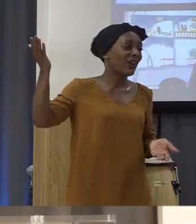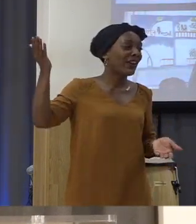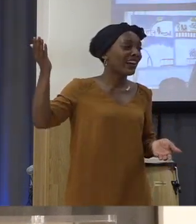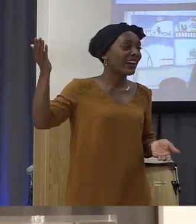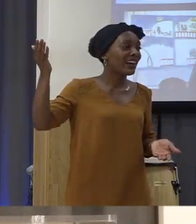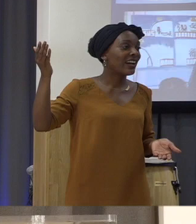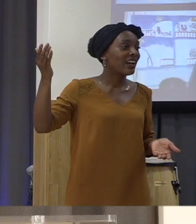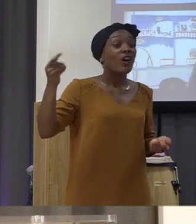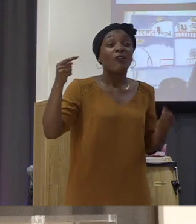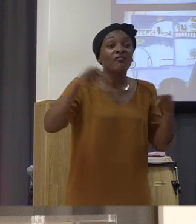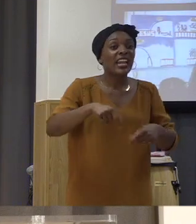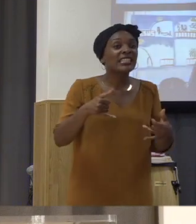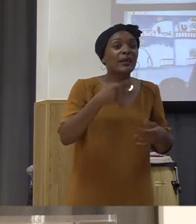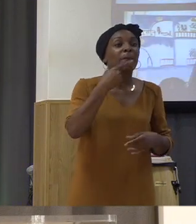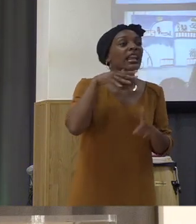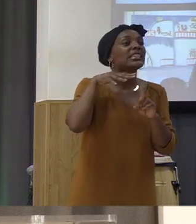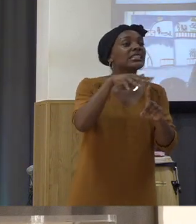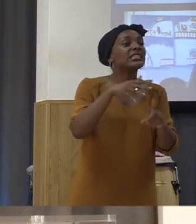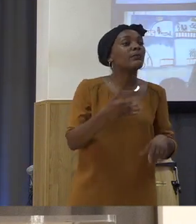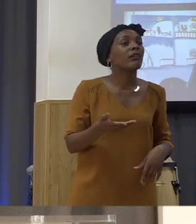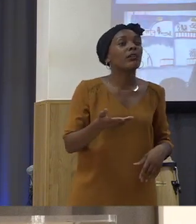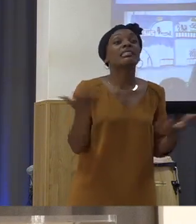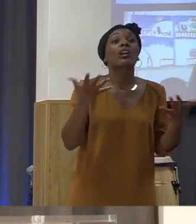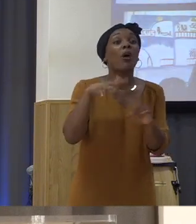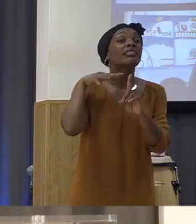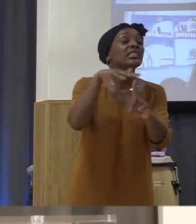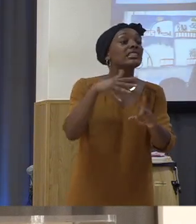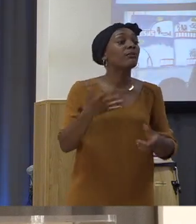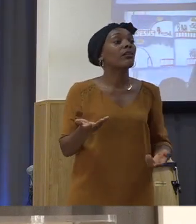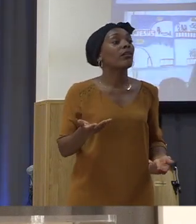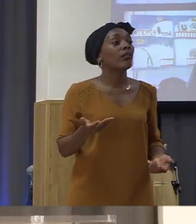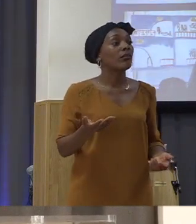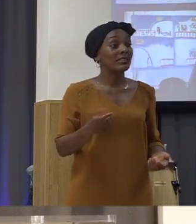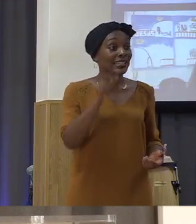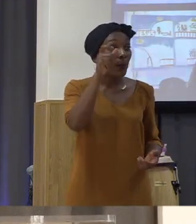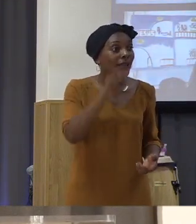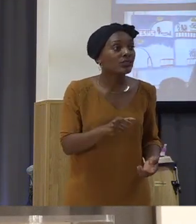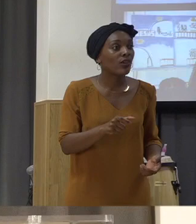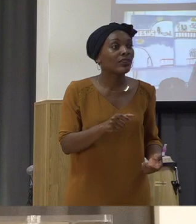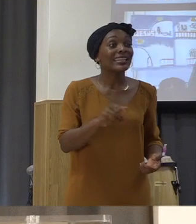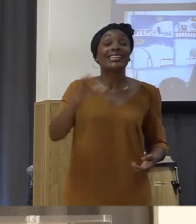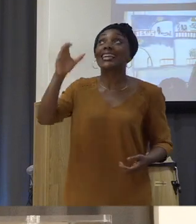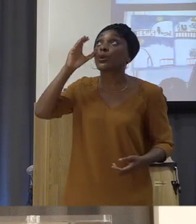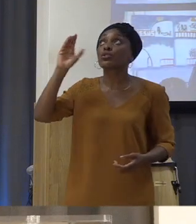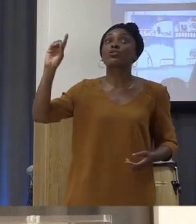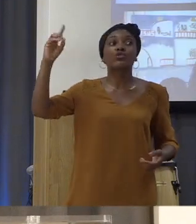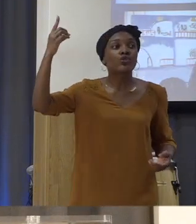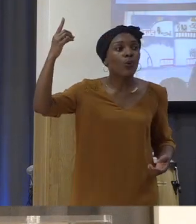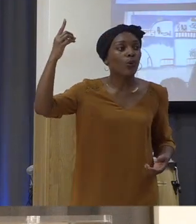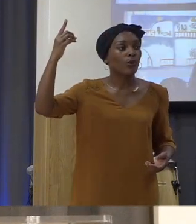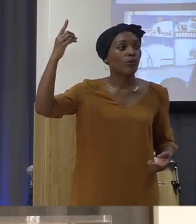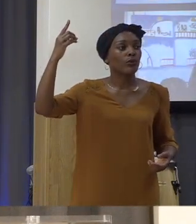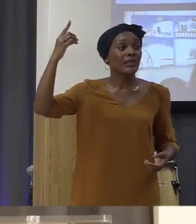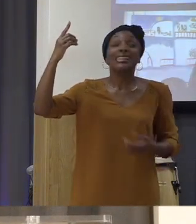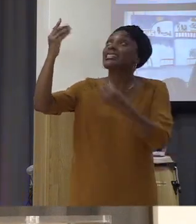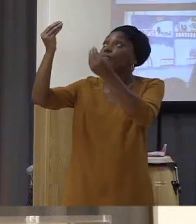on parle de disciples. C'est quoi un disciple? Un disciple, c'est quelqu'un qui se met à l'écoute de Dieu et qui se laisse